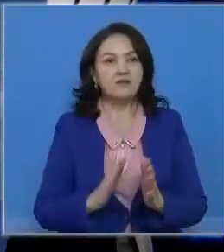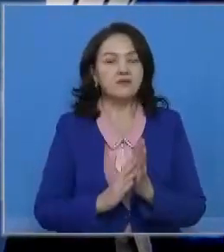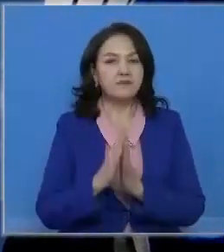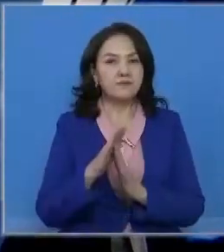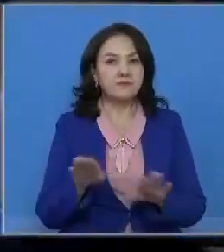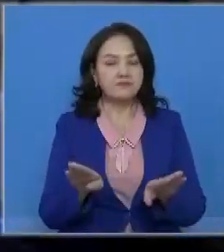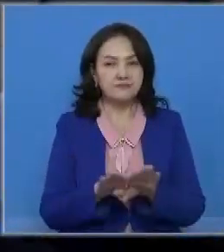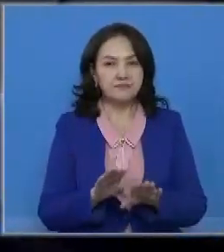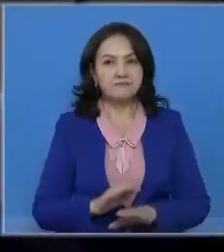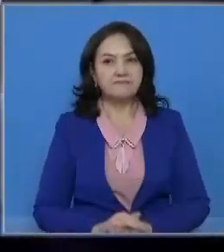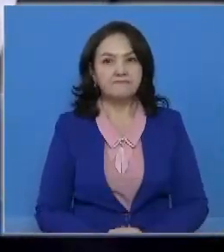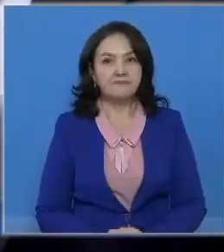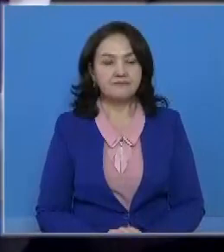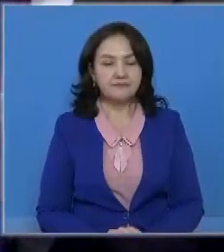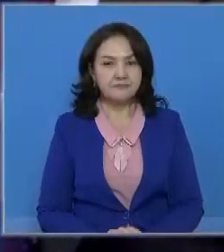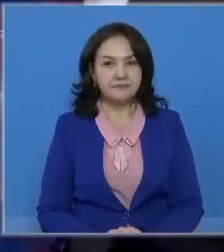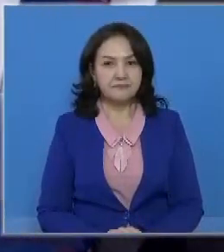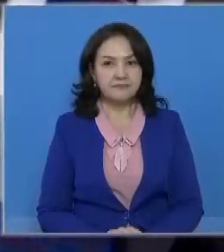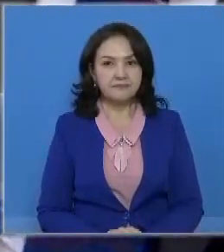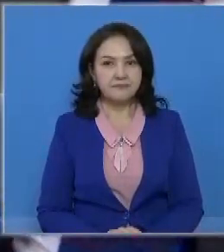Бата мен елге керек.